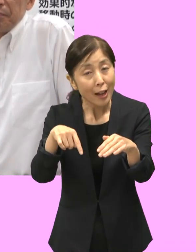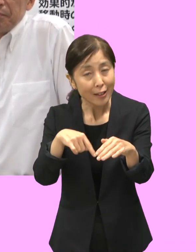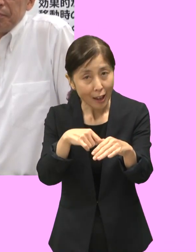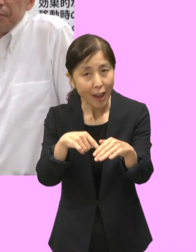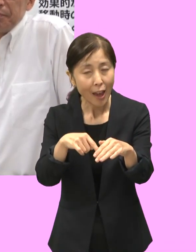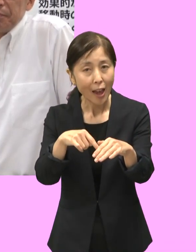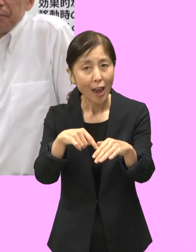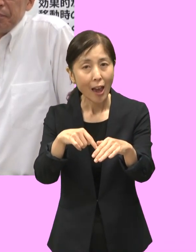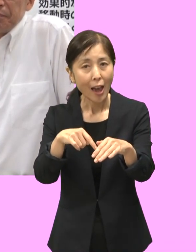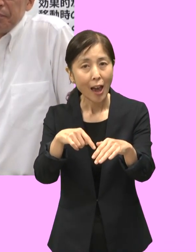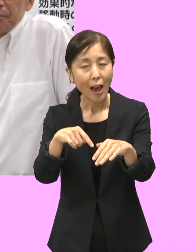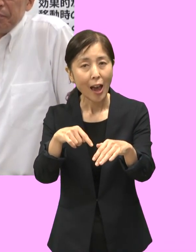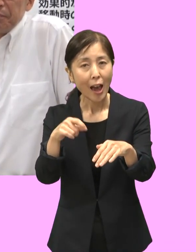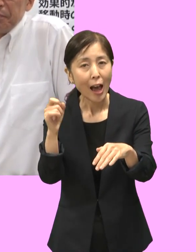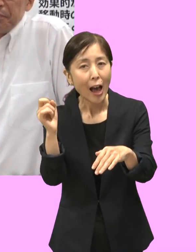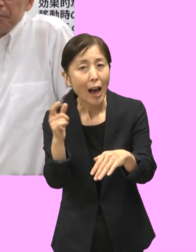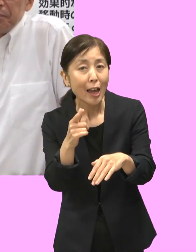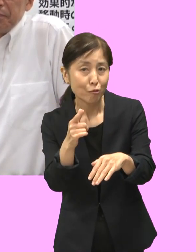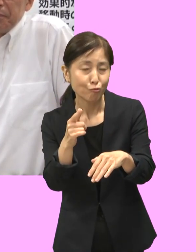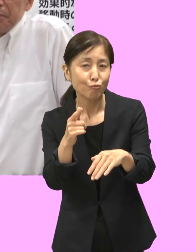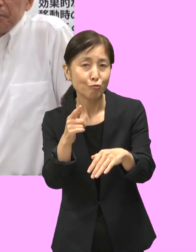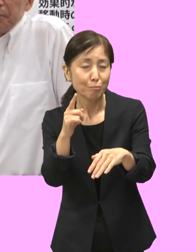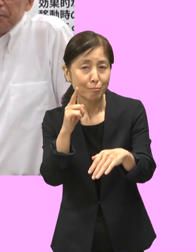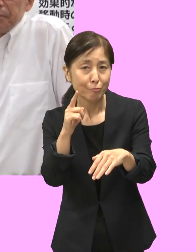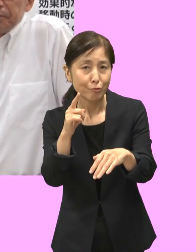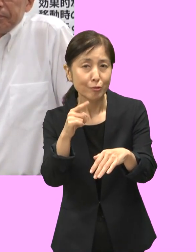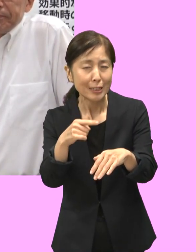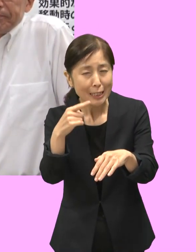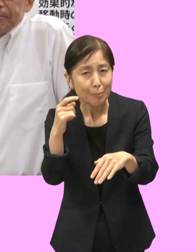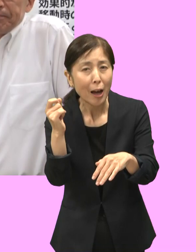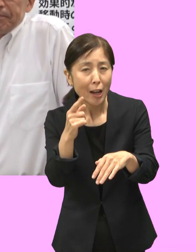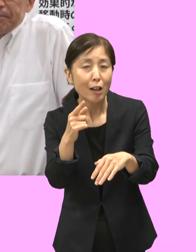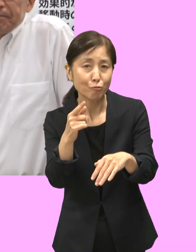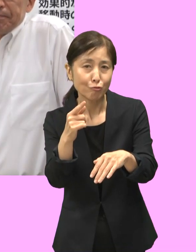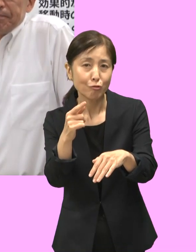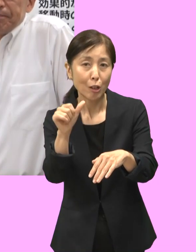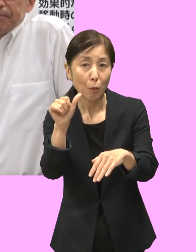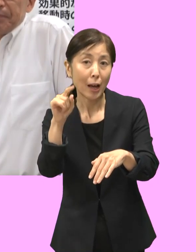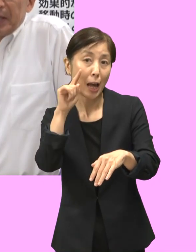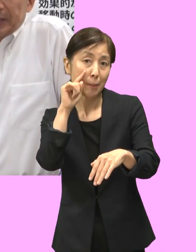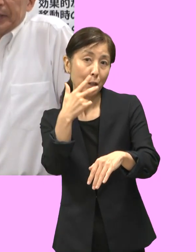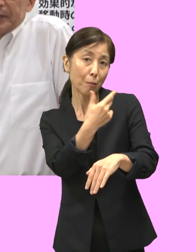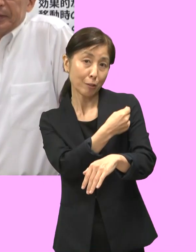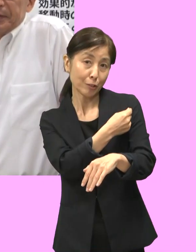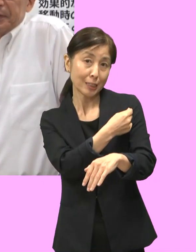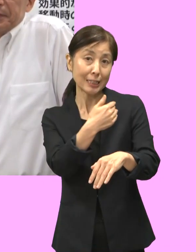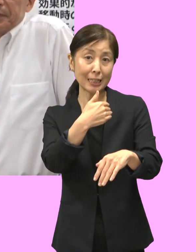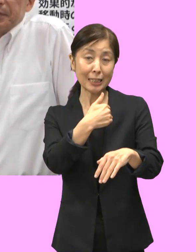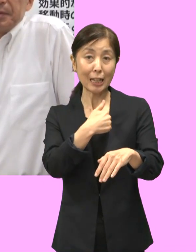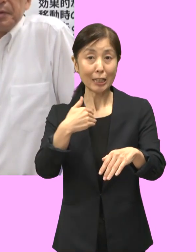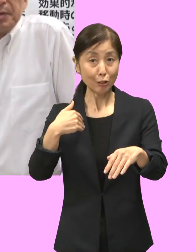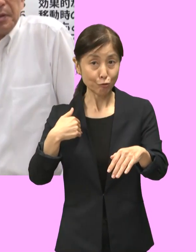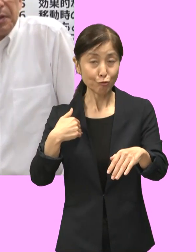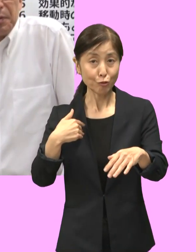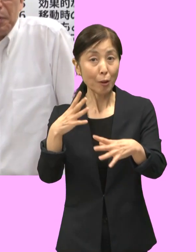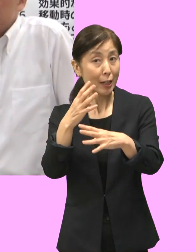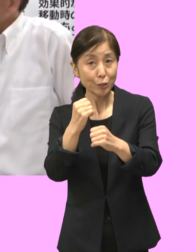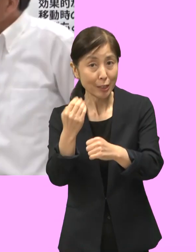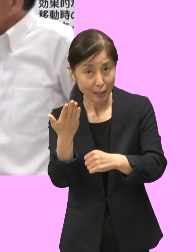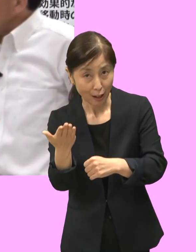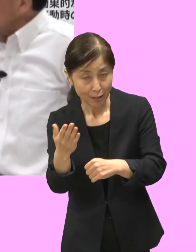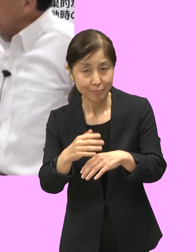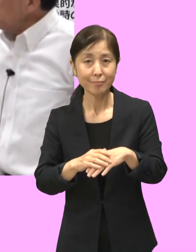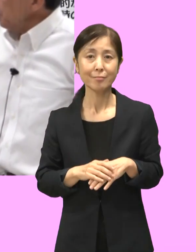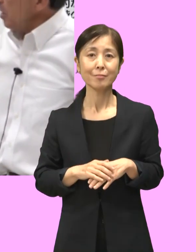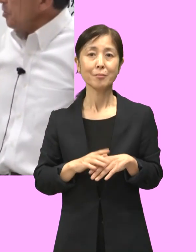で、5回目のワクチン接種を打つ人が出てくる時期っていうのはどのぐらいなんですか。 です